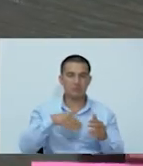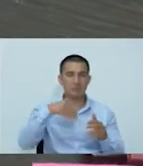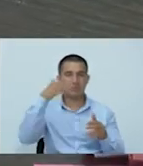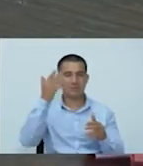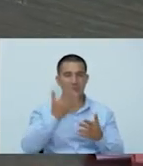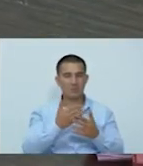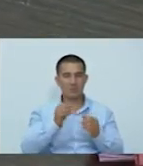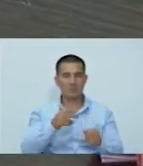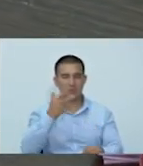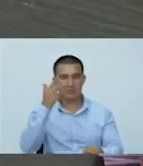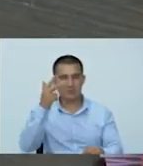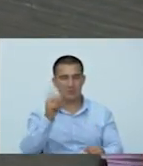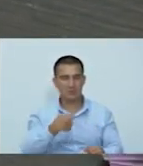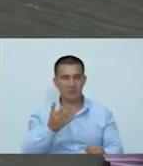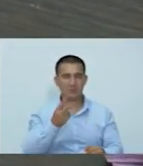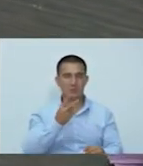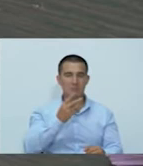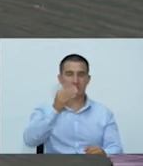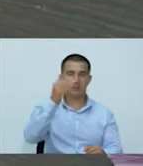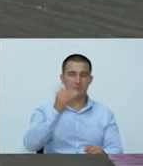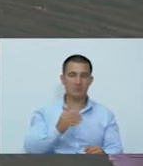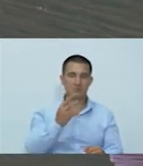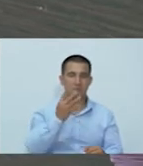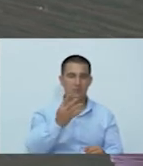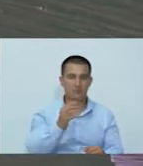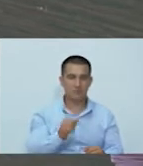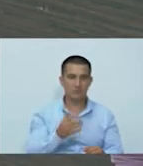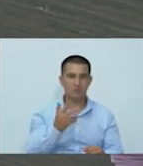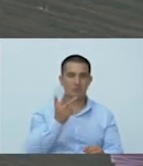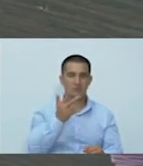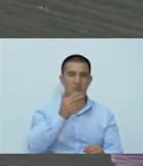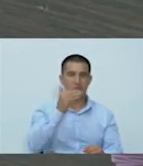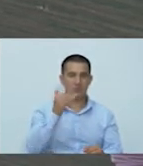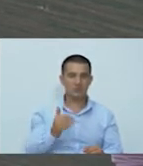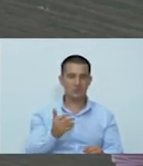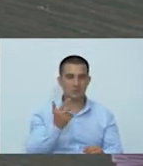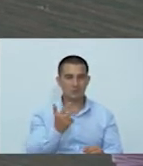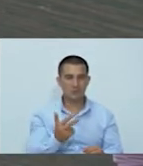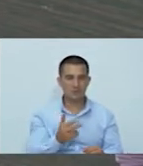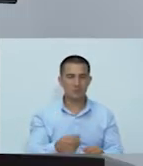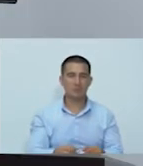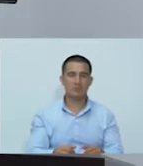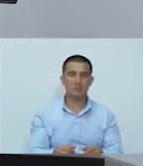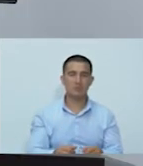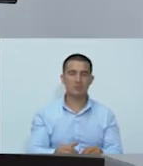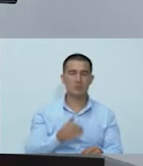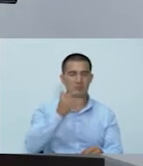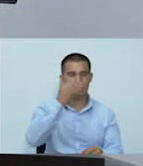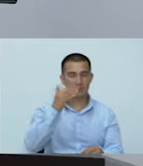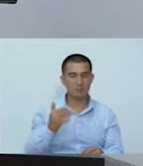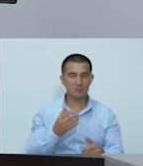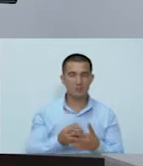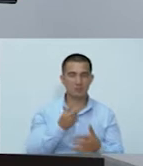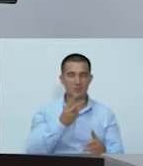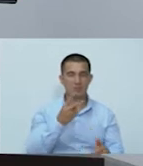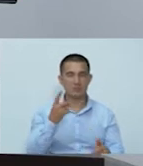ta element, ikkinchi qator 4 ta, uchinchi qator yana 3 ta va so'nggi qator 2